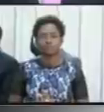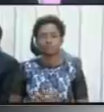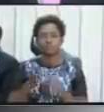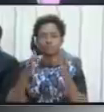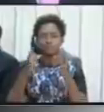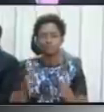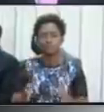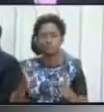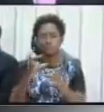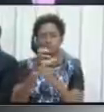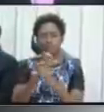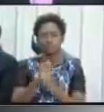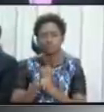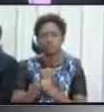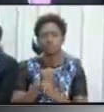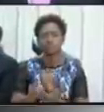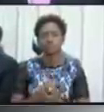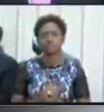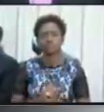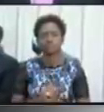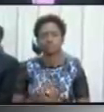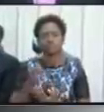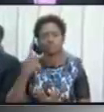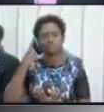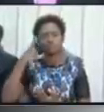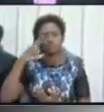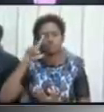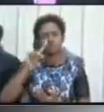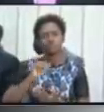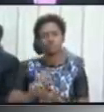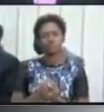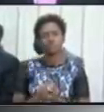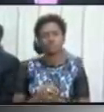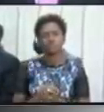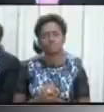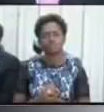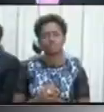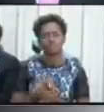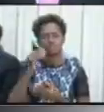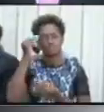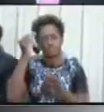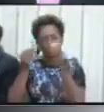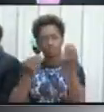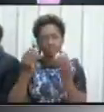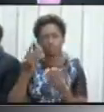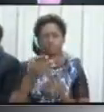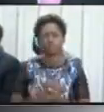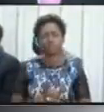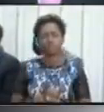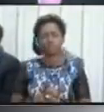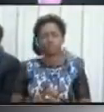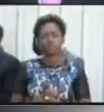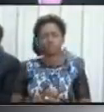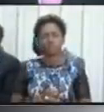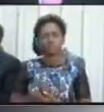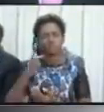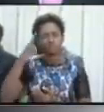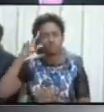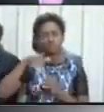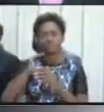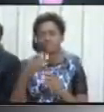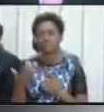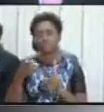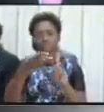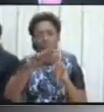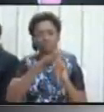décision qui prend pour que l'instruction baille nos affaires. Kidnapping, non,